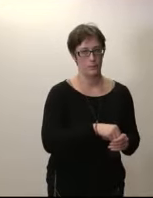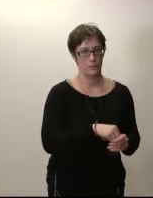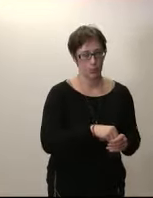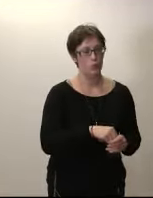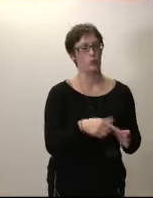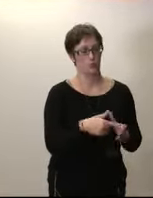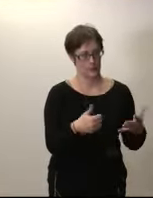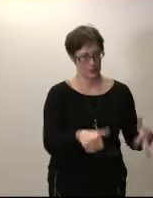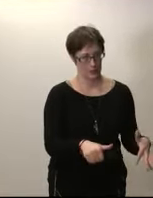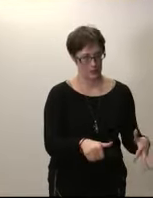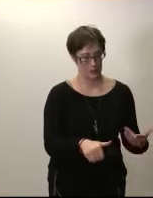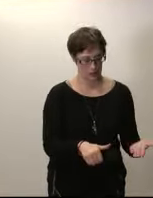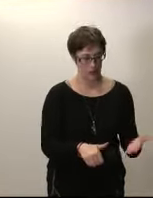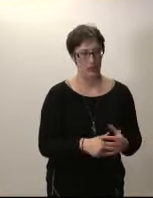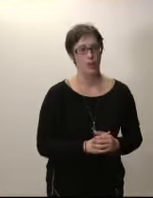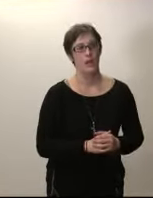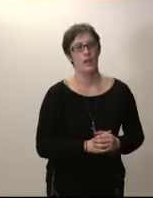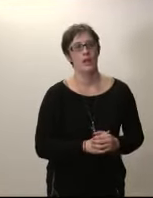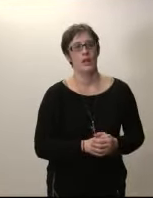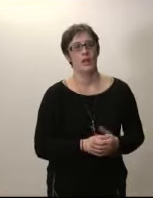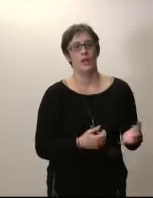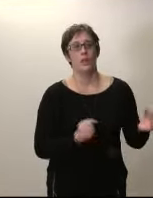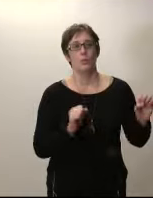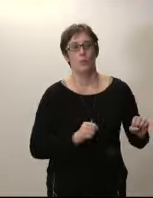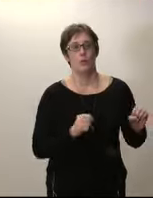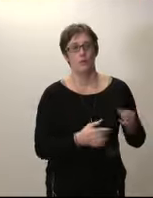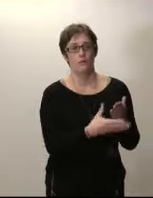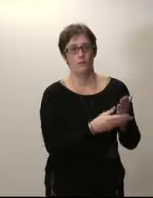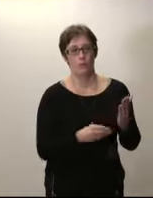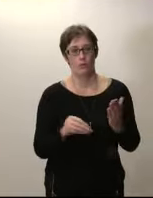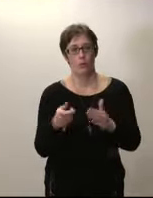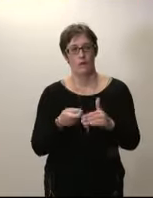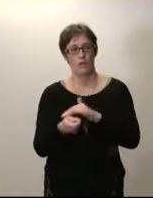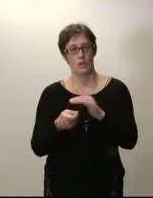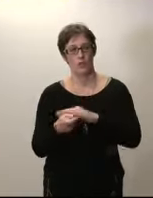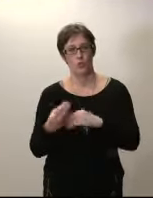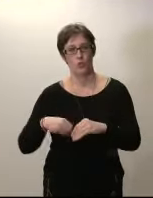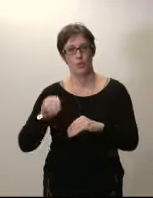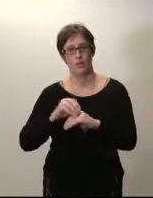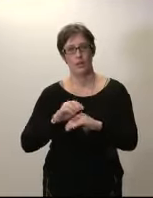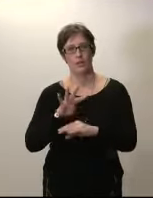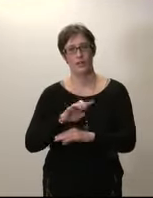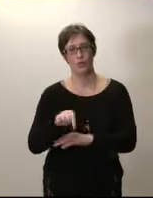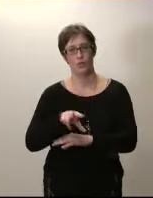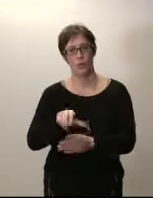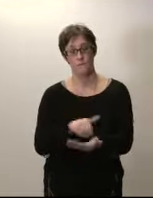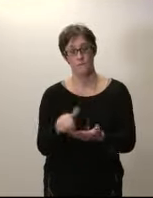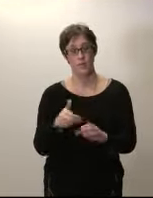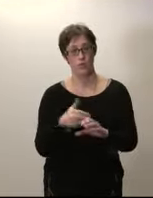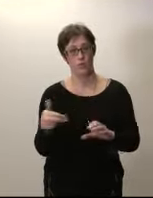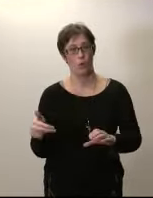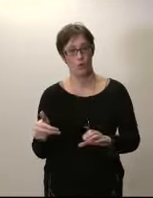pardon, il ressort la possibilité d'un virement à l'investissement supplémentaire de 4,3 millions d'euros. Or, cette somme correspond à peu